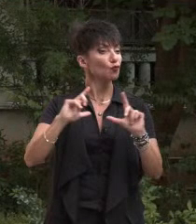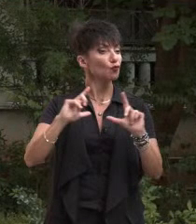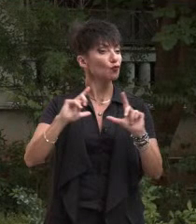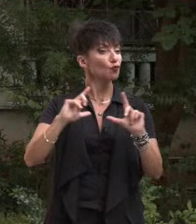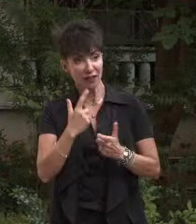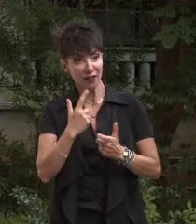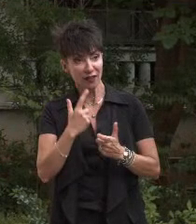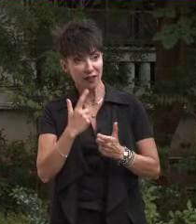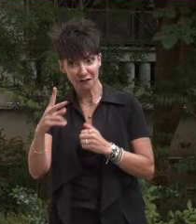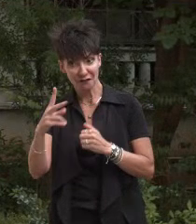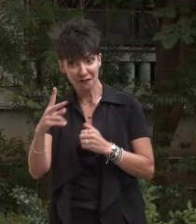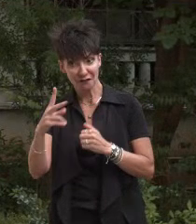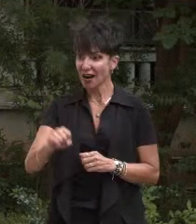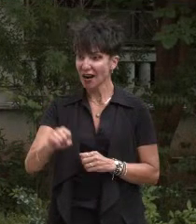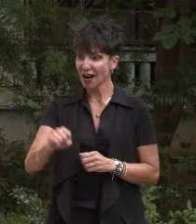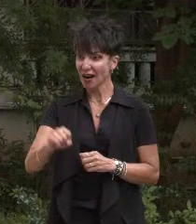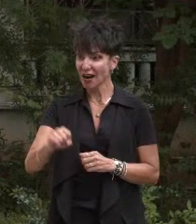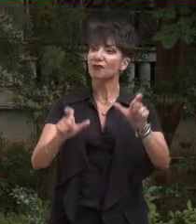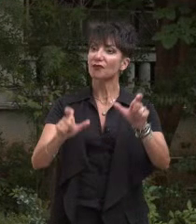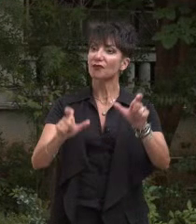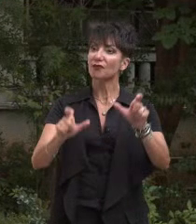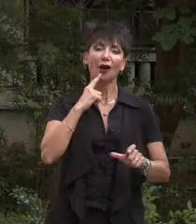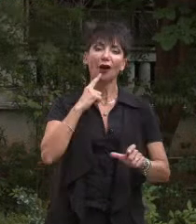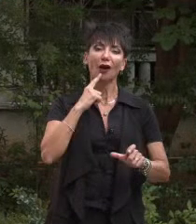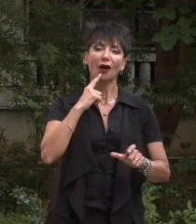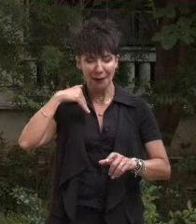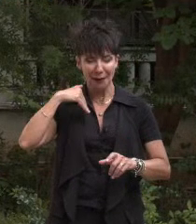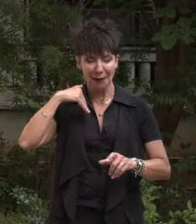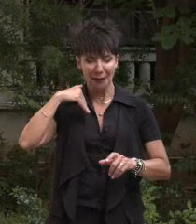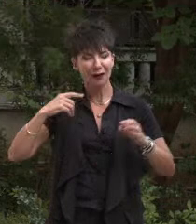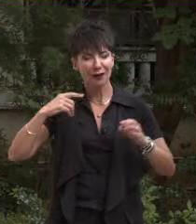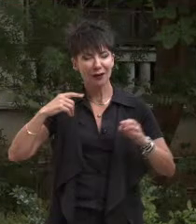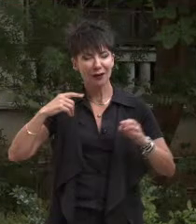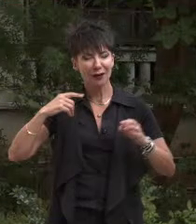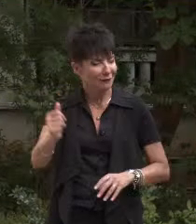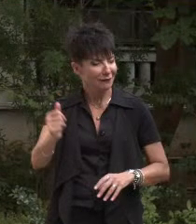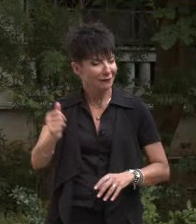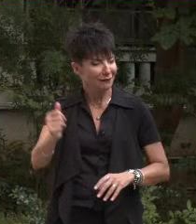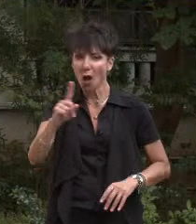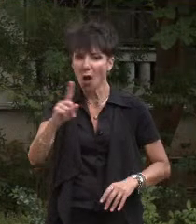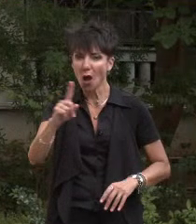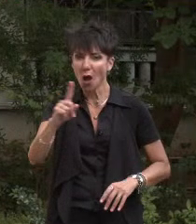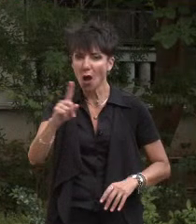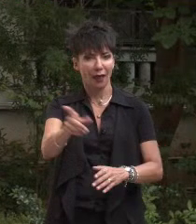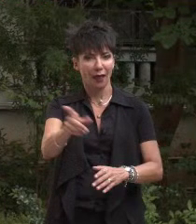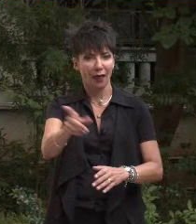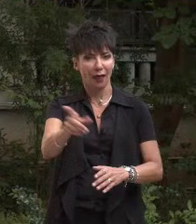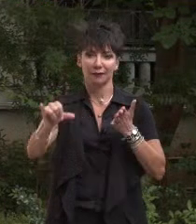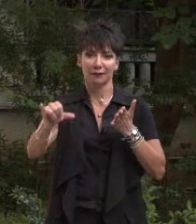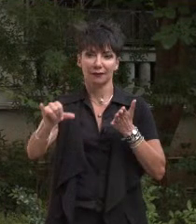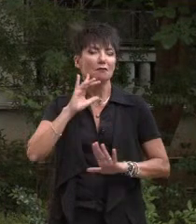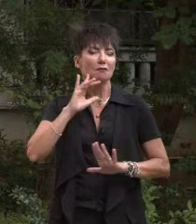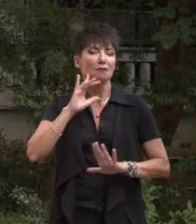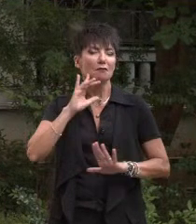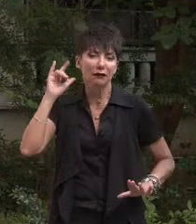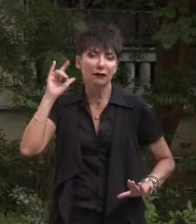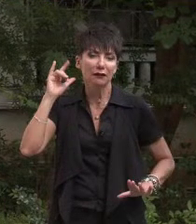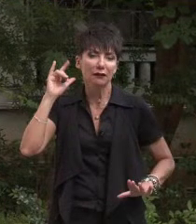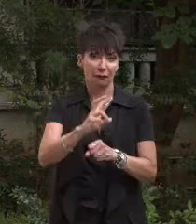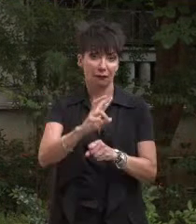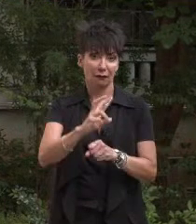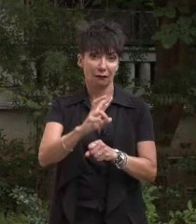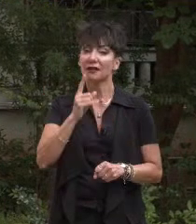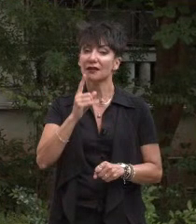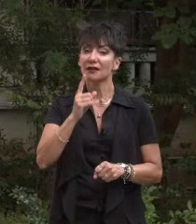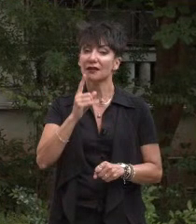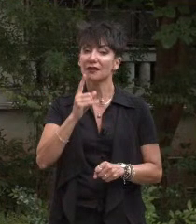σας. Ο καθένας σας έχει μία ιστορία να πει. Έχουμε αναμνήσεις που δεν θα διαγραφούν ποτέ και που θα τις έχουμε για πάντα. Θα το θυμόμαστε